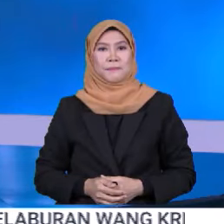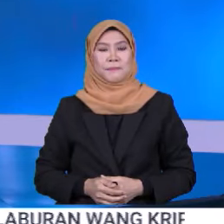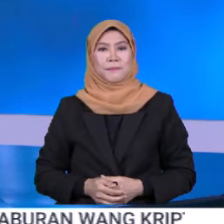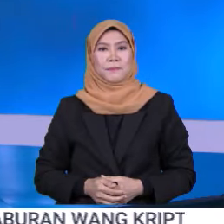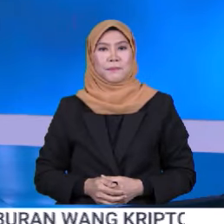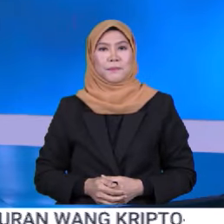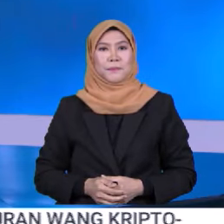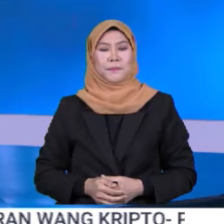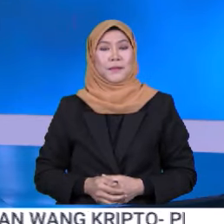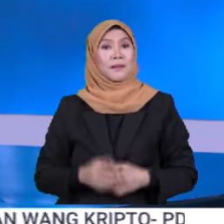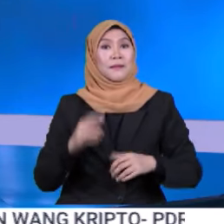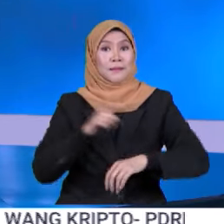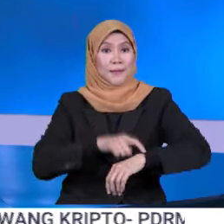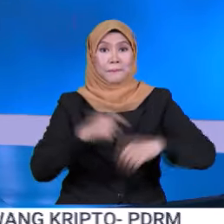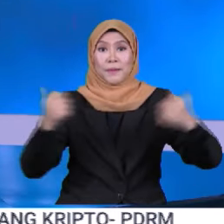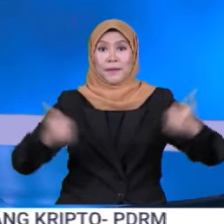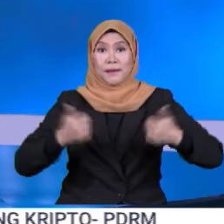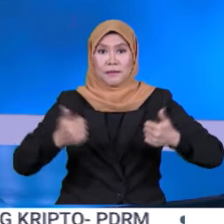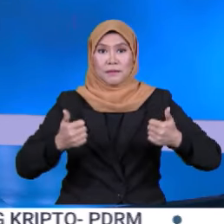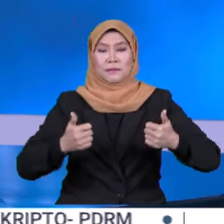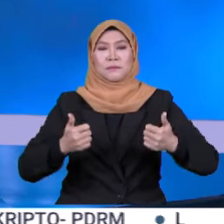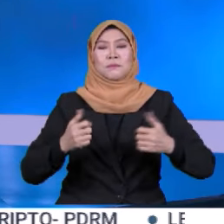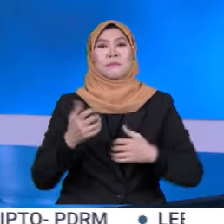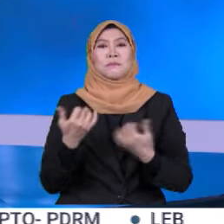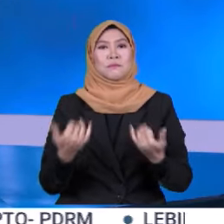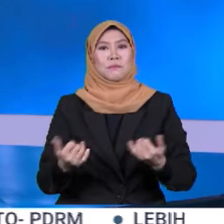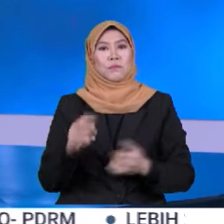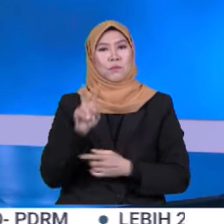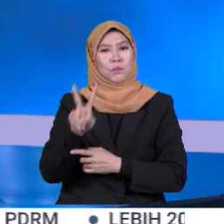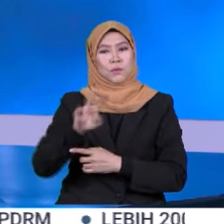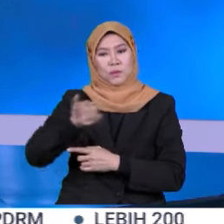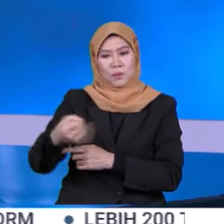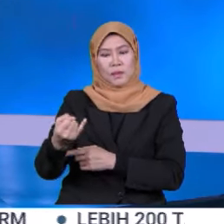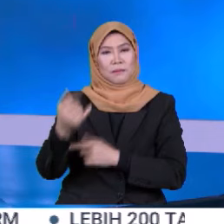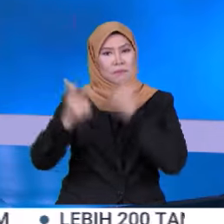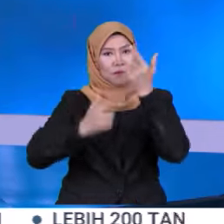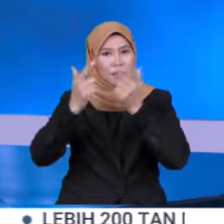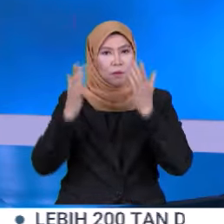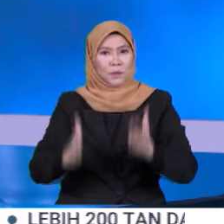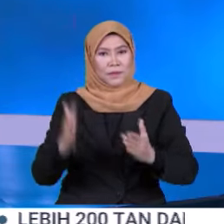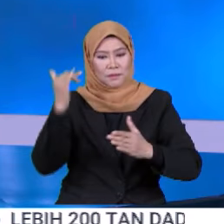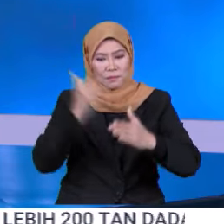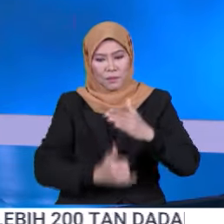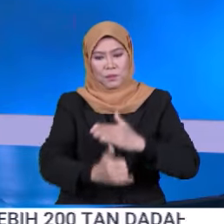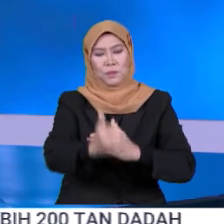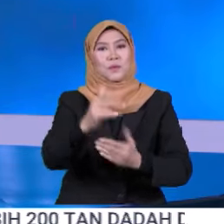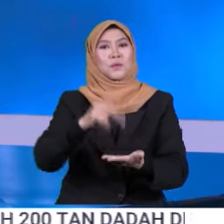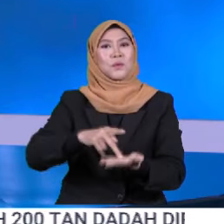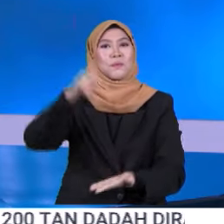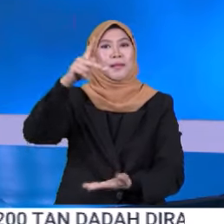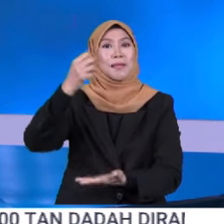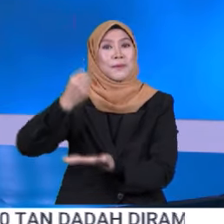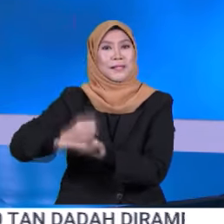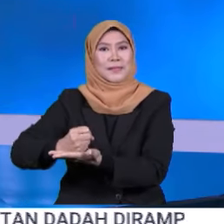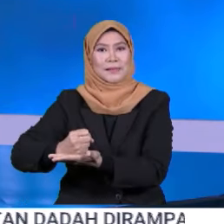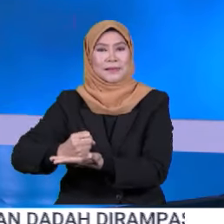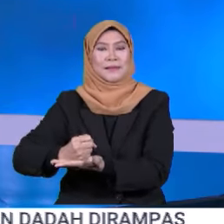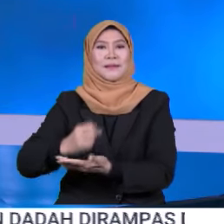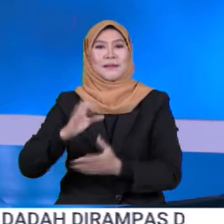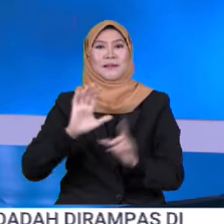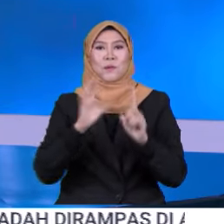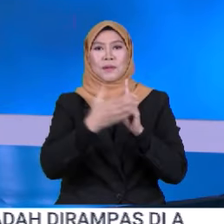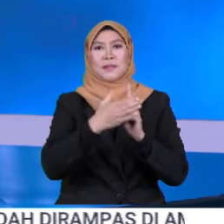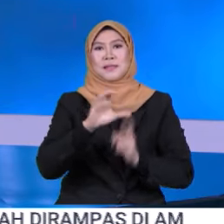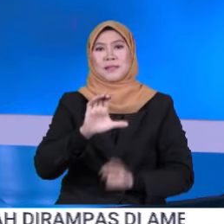Baik, saudara, sepanjang musim perayaan juga dijangkakan 2 juta pengembara akan memasuki negara ini melalui Kompleks Immigration, Custom dan